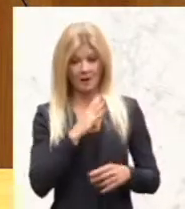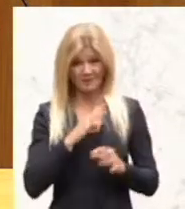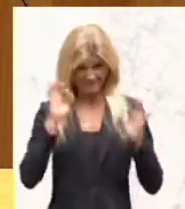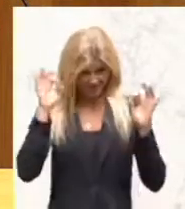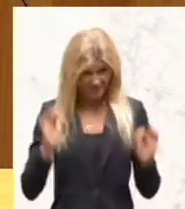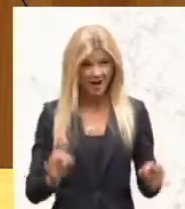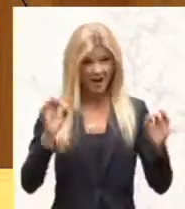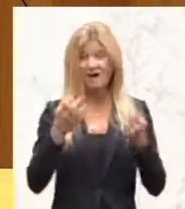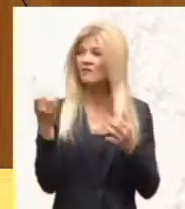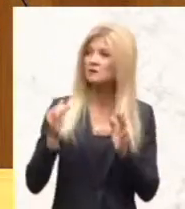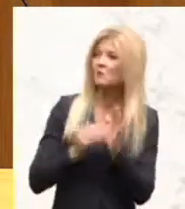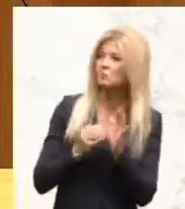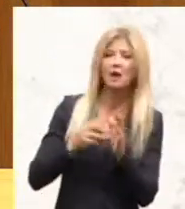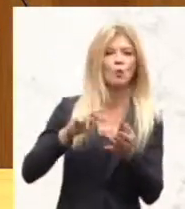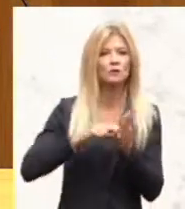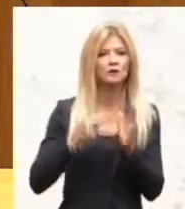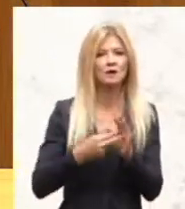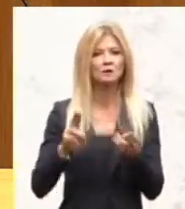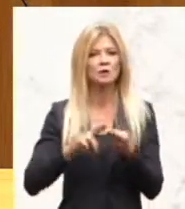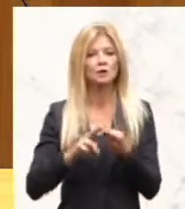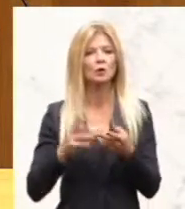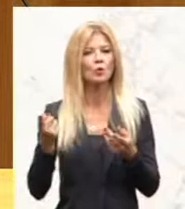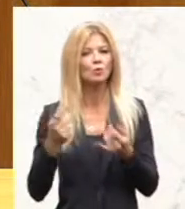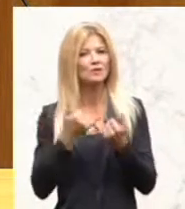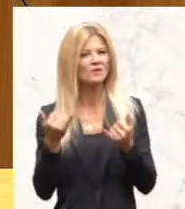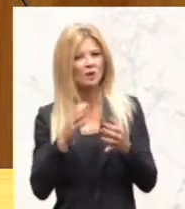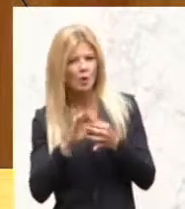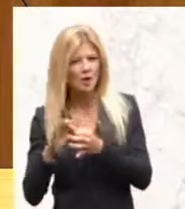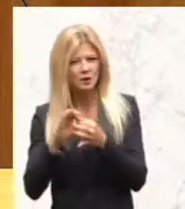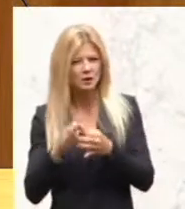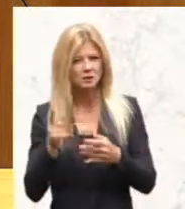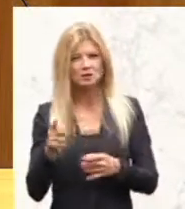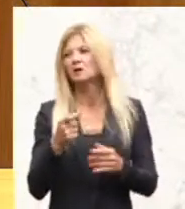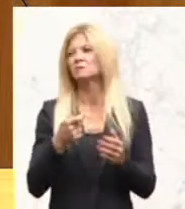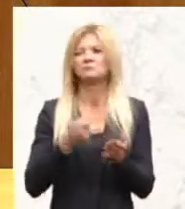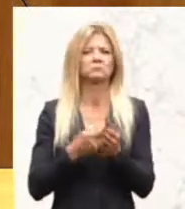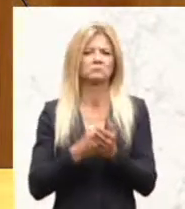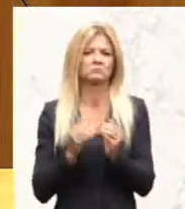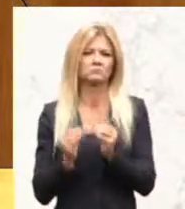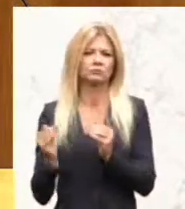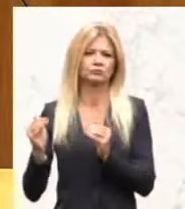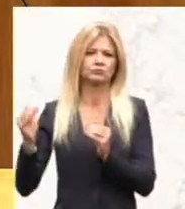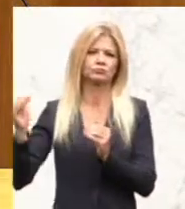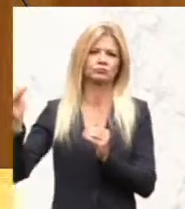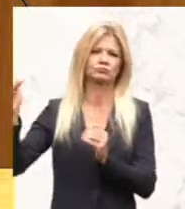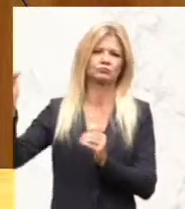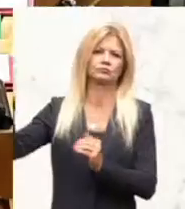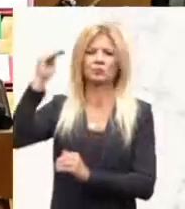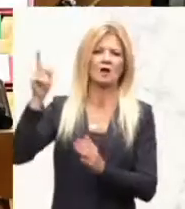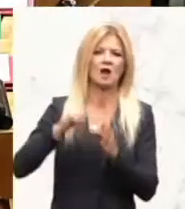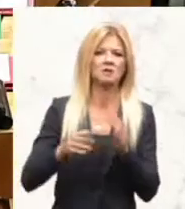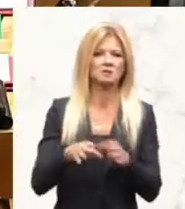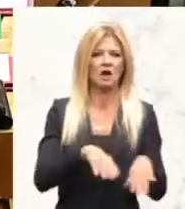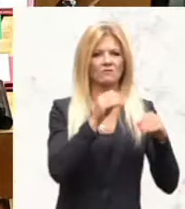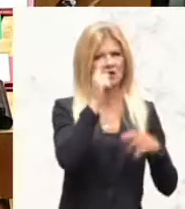organisatorischen Notwendigkeiten, aber in einem Finanzumfang, der ein Vielfaches ausmacht von dem, womit man ursprünglich gerechnet hat. Und